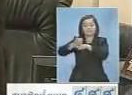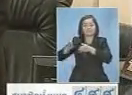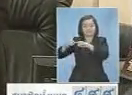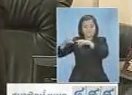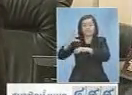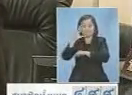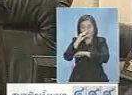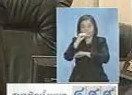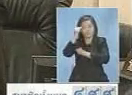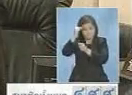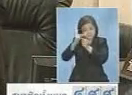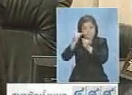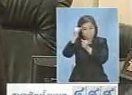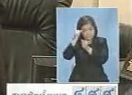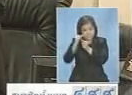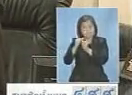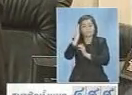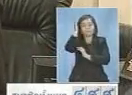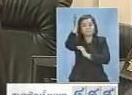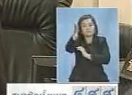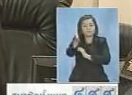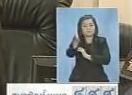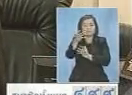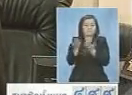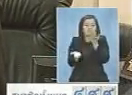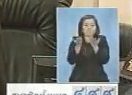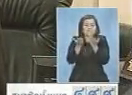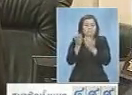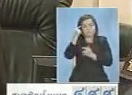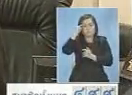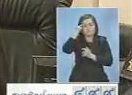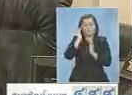ท่านก็จำไว้ก็แล้วกันอนาคตท่านจะเป็นอย่างไรผมไม่รู้ขอบคุณครับ